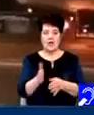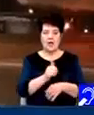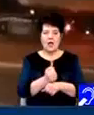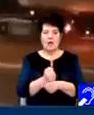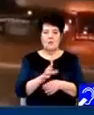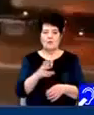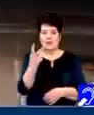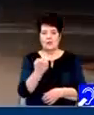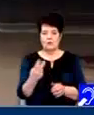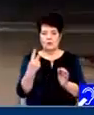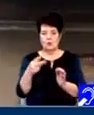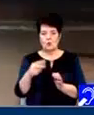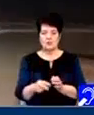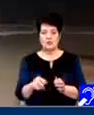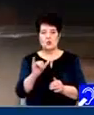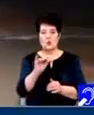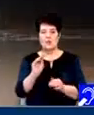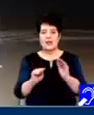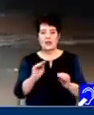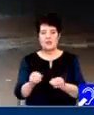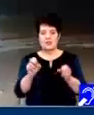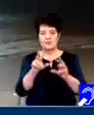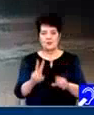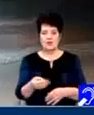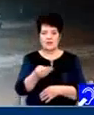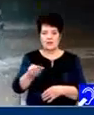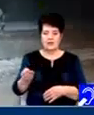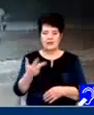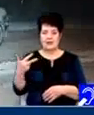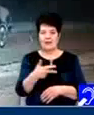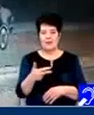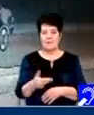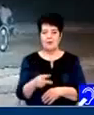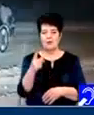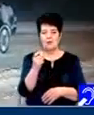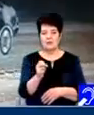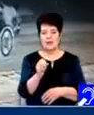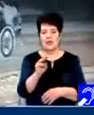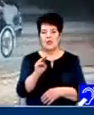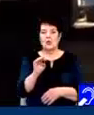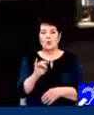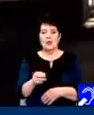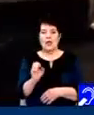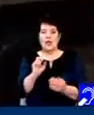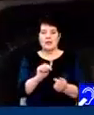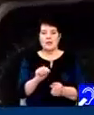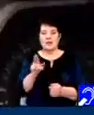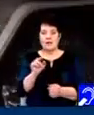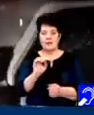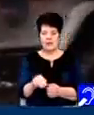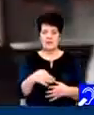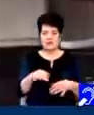implicate 320 de utilaje speciale. Drumarii au împrăștiat peste 3100 de tone de material antiderapant. Printre mijloacele